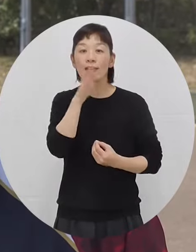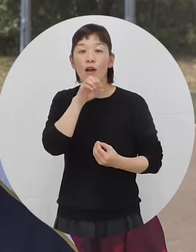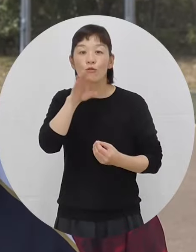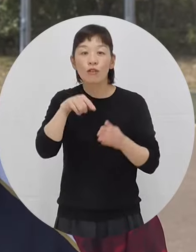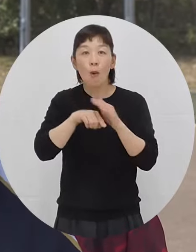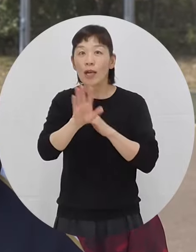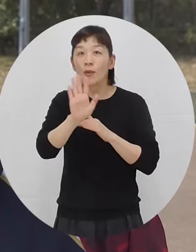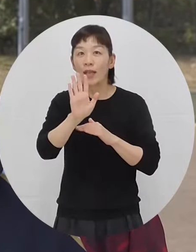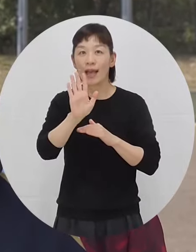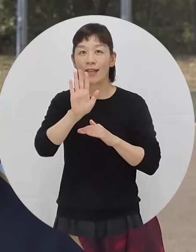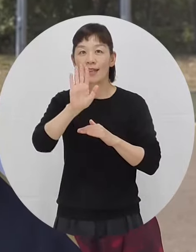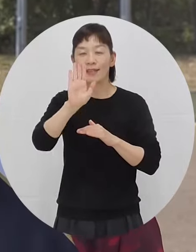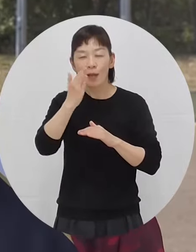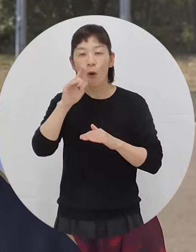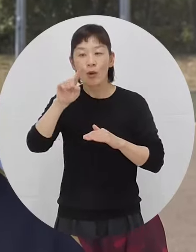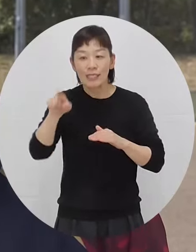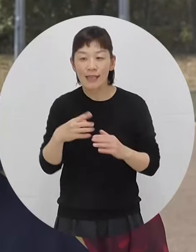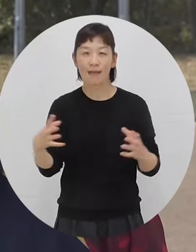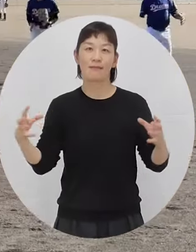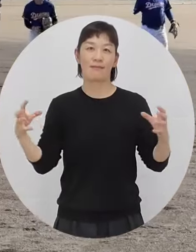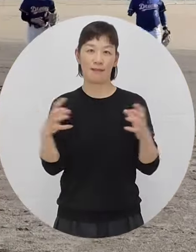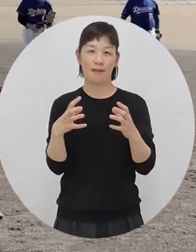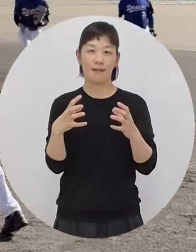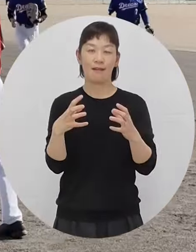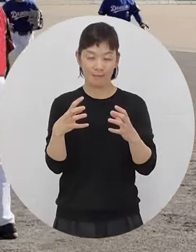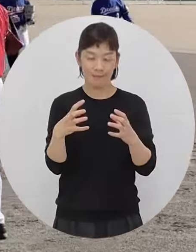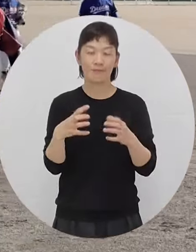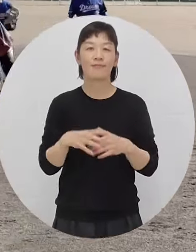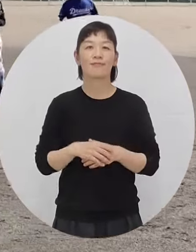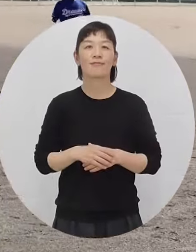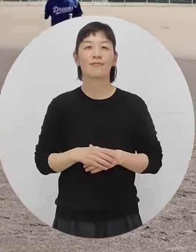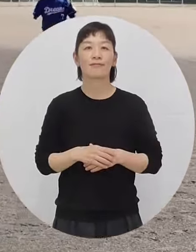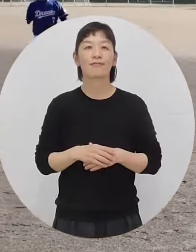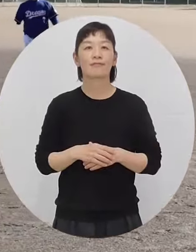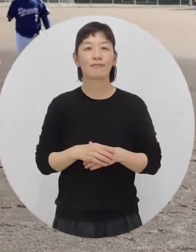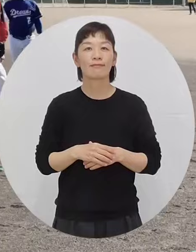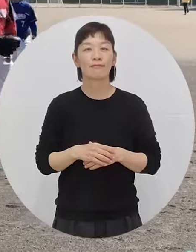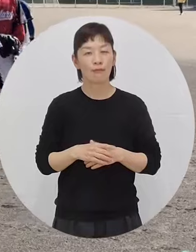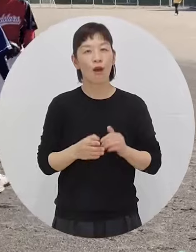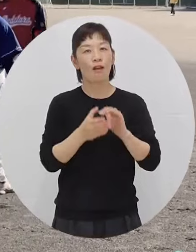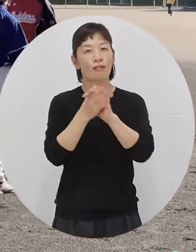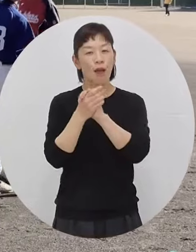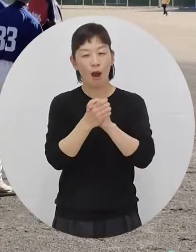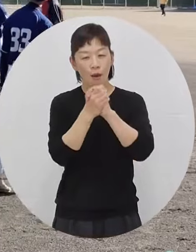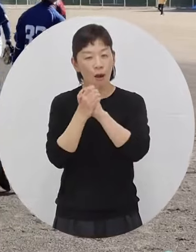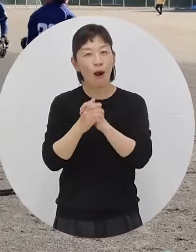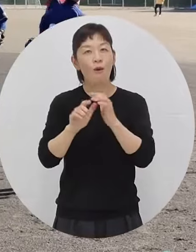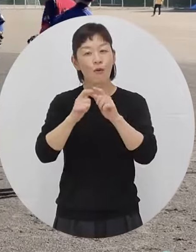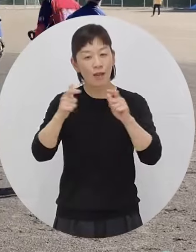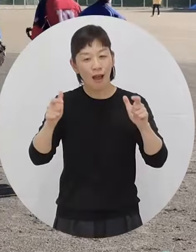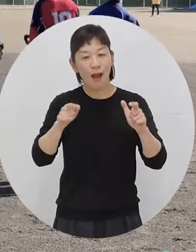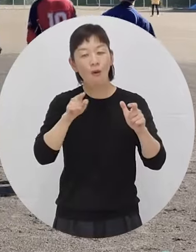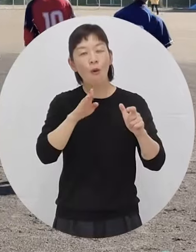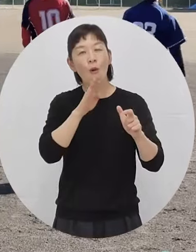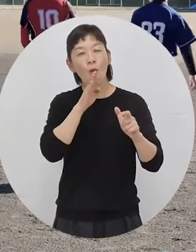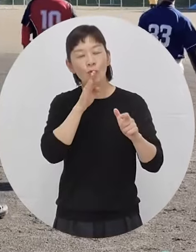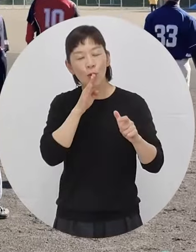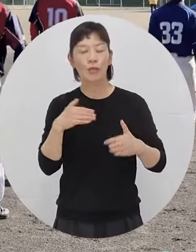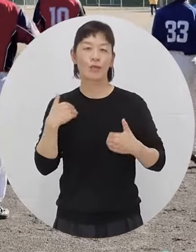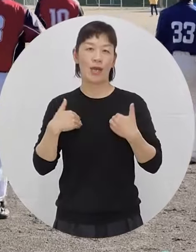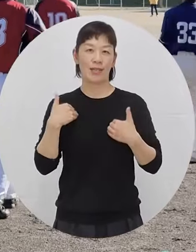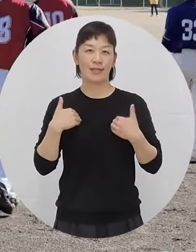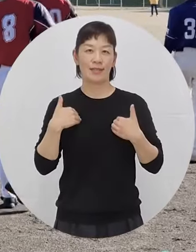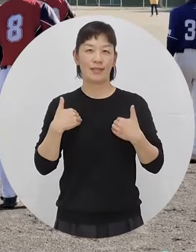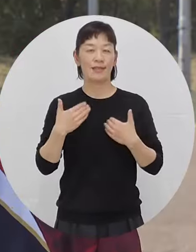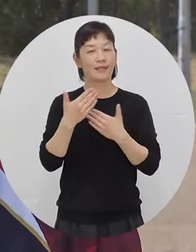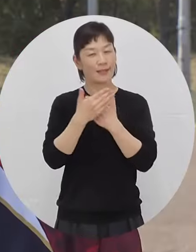したわけじゃないですけど、自然にこういう交流のあれができましたし、やっぱり知り合いがずっと増えたです。まあ、一番